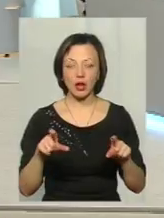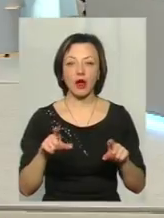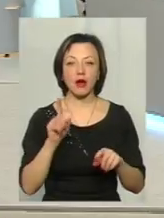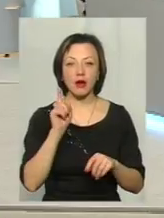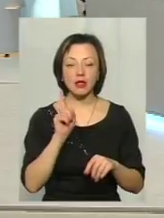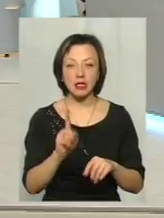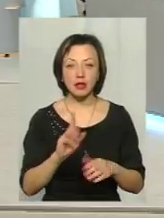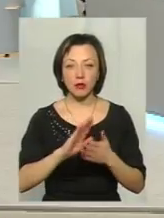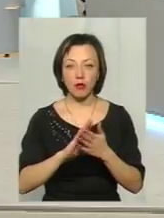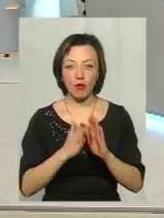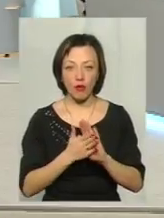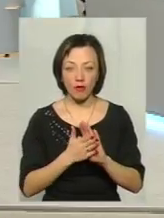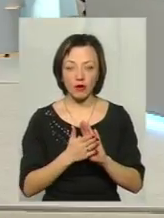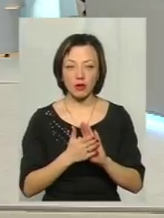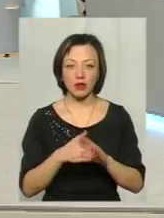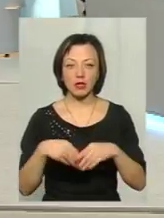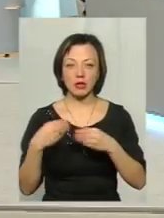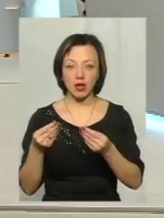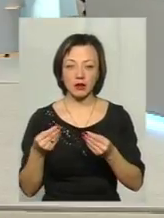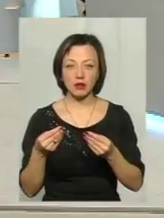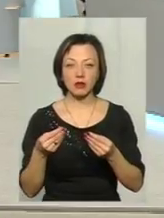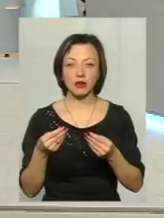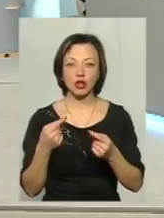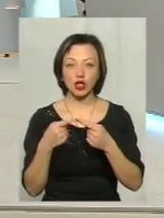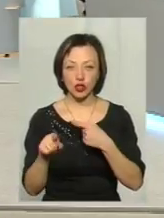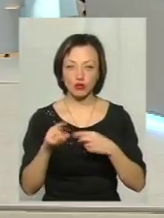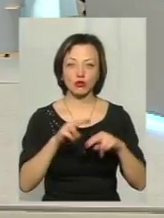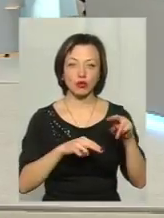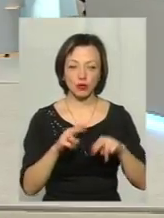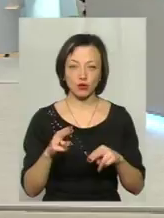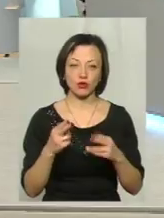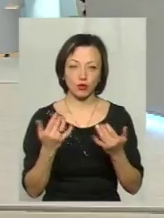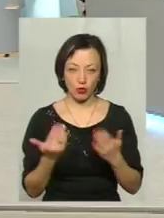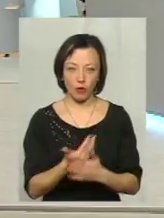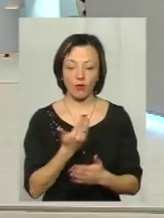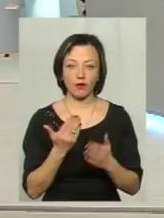умові, що вони ці списують, при умові вони дали гарантійний лист, що вони іншу збудують. І будують нову.